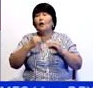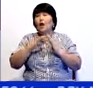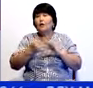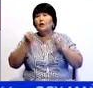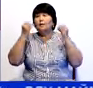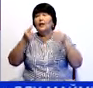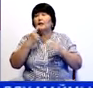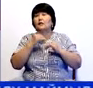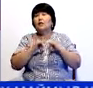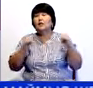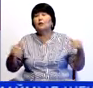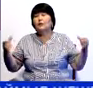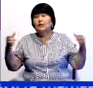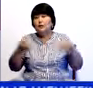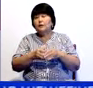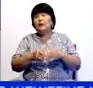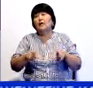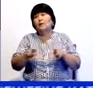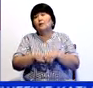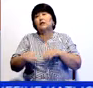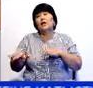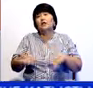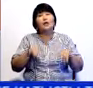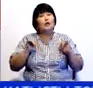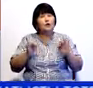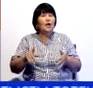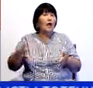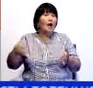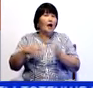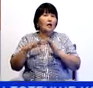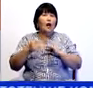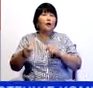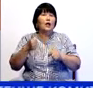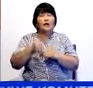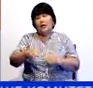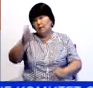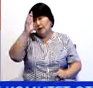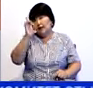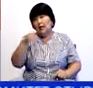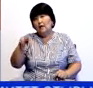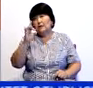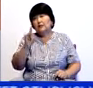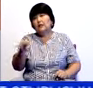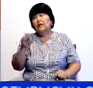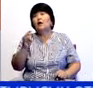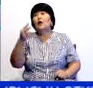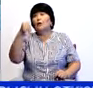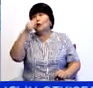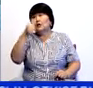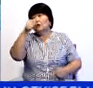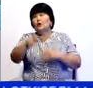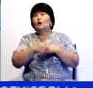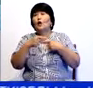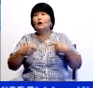тілдерді дамыту бөлімдерімен бірлесіп бақылау шаралары жүргізілуде. Қала және аудан әкімдеріне мемлекеттік рәміздердің 30 жылдығына орай жыл соңына дейін